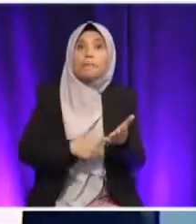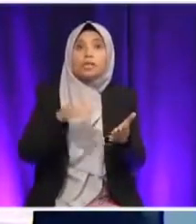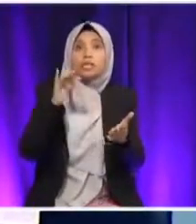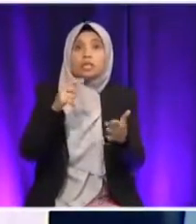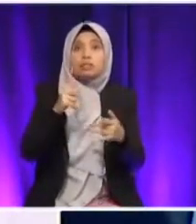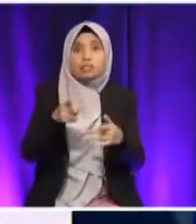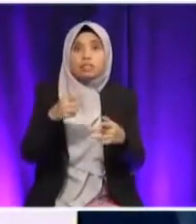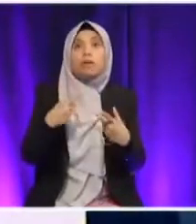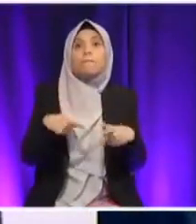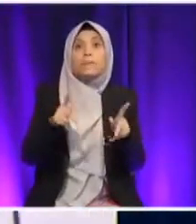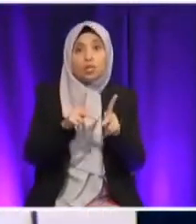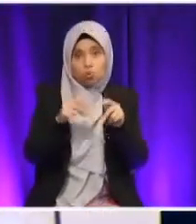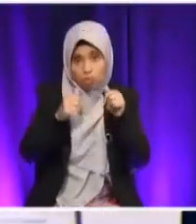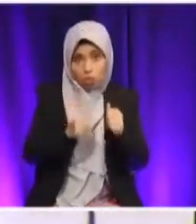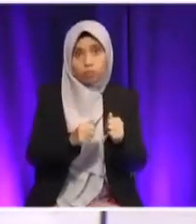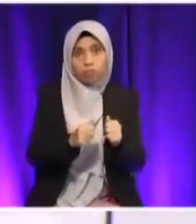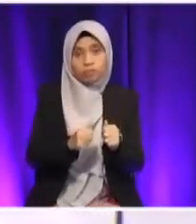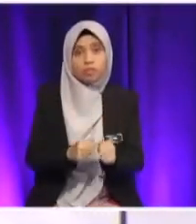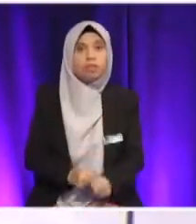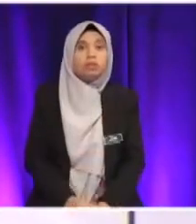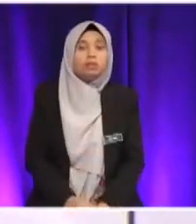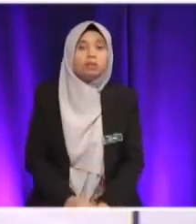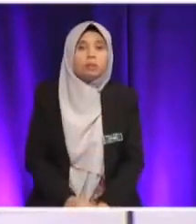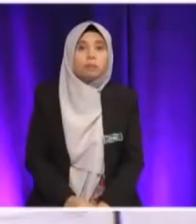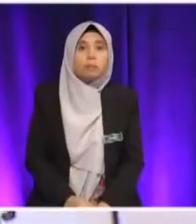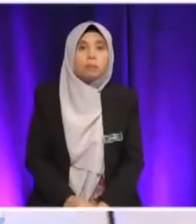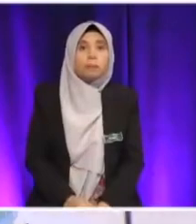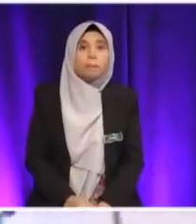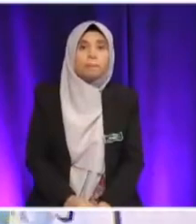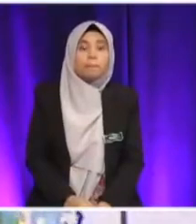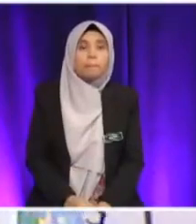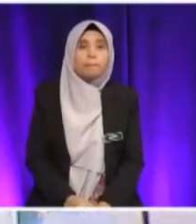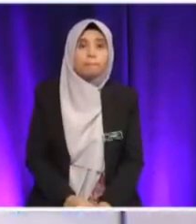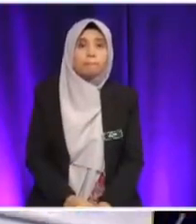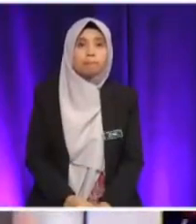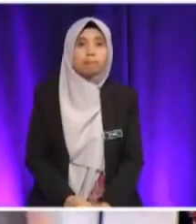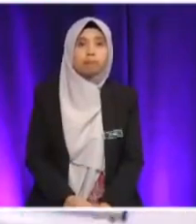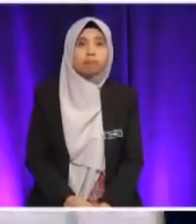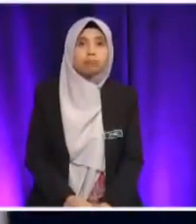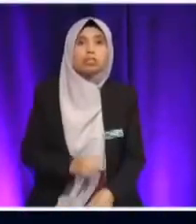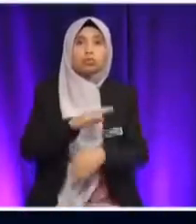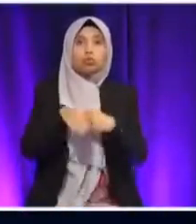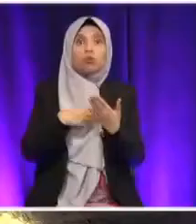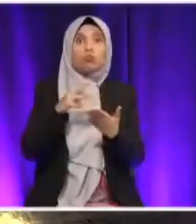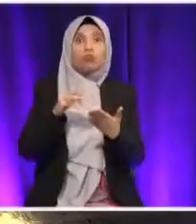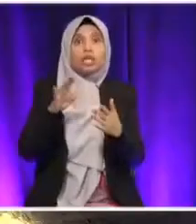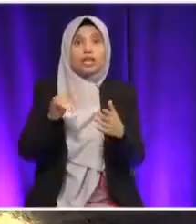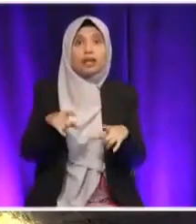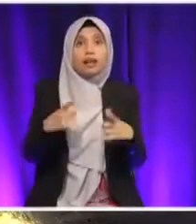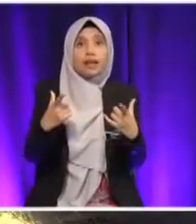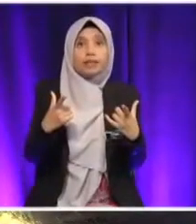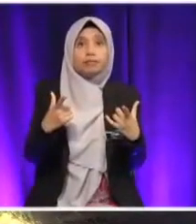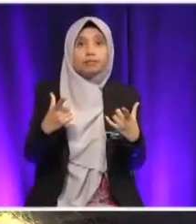ibu dan kita tengok Seterusnya boleh yang nelpon sih Titanic Anda punyamu board terakhir